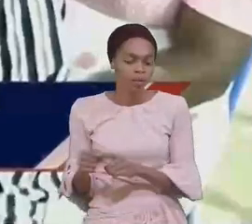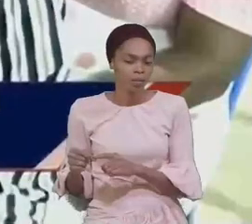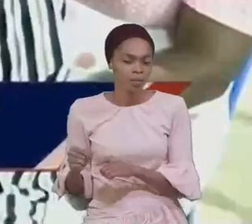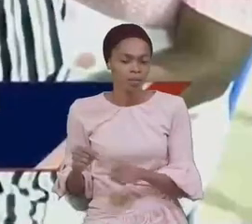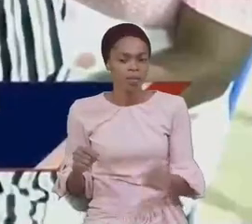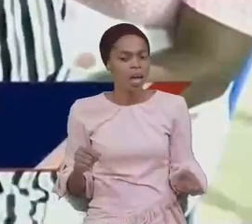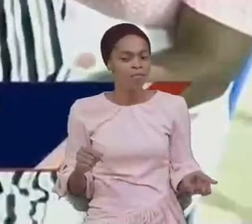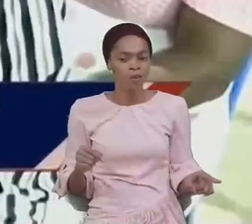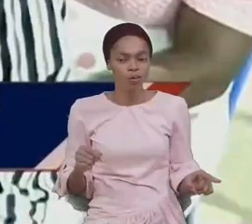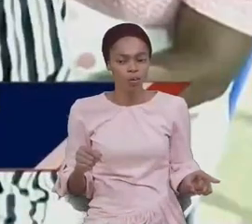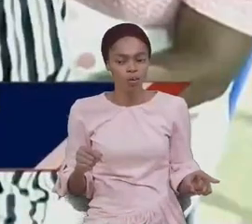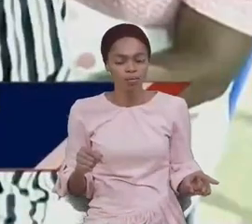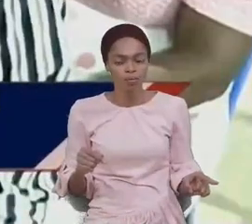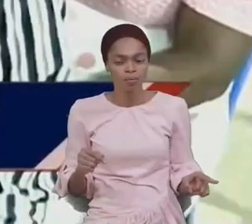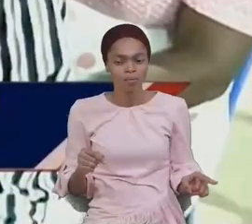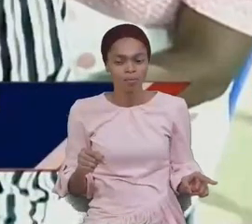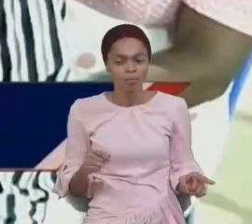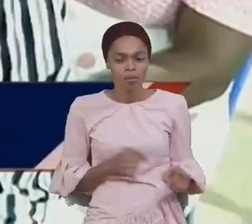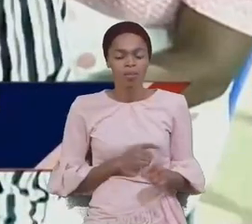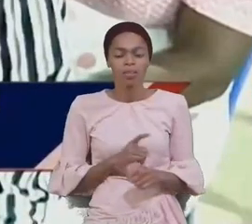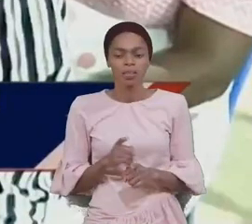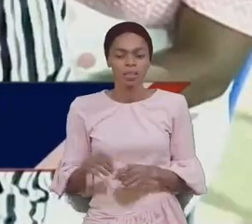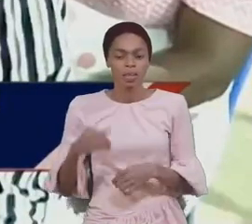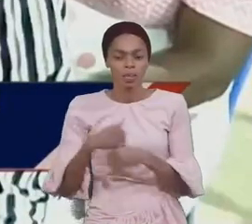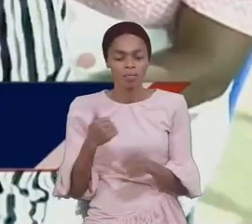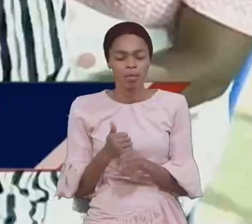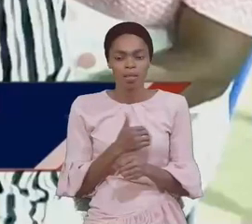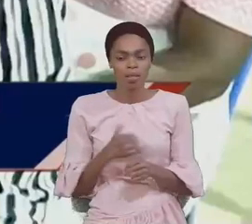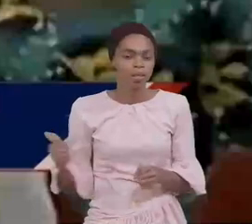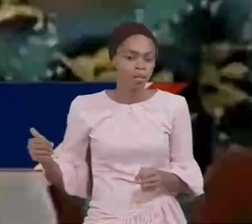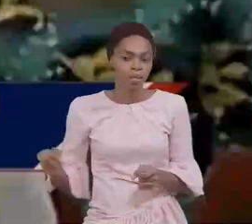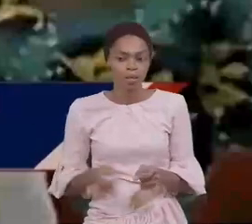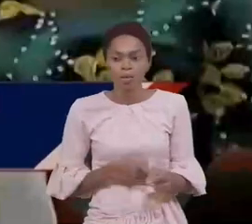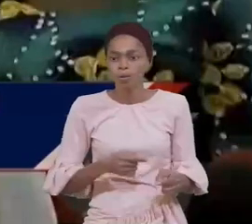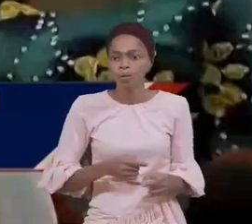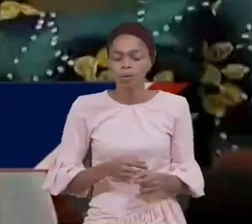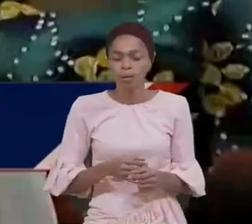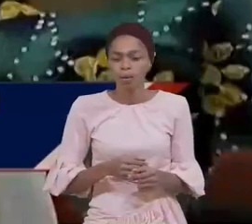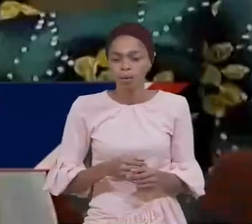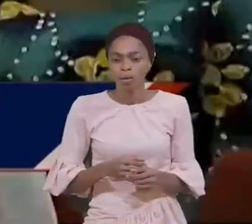Quand ils sonneront de la corne retentissante,